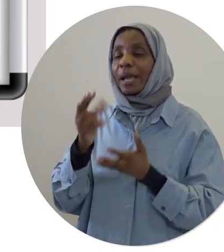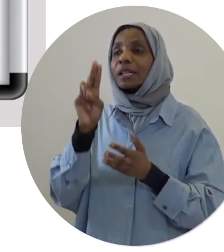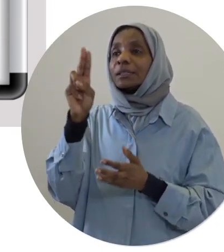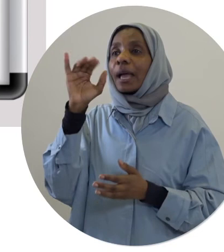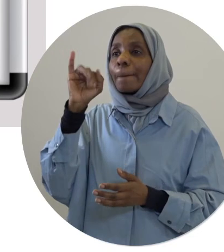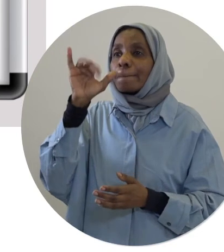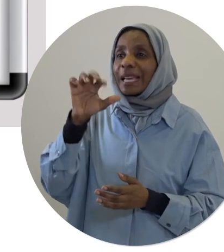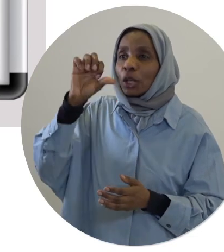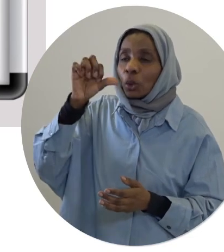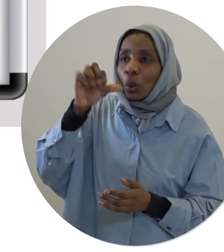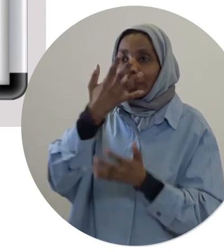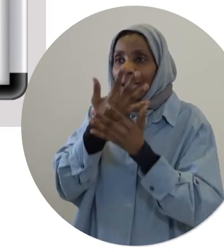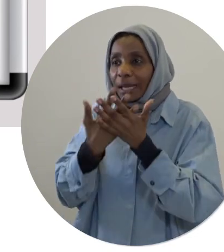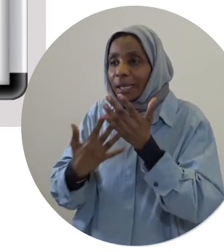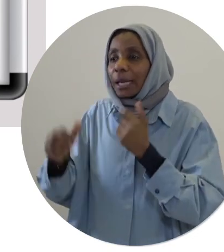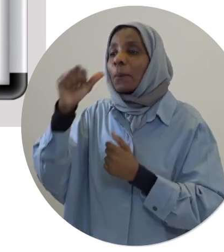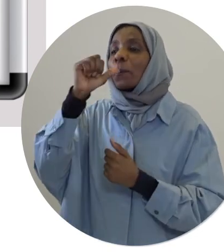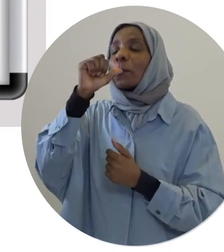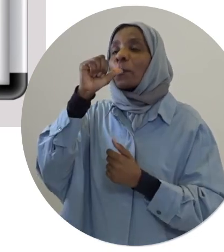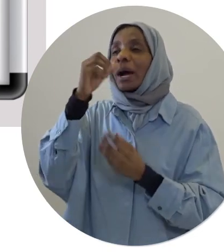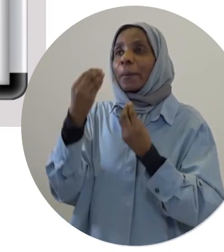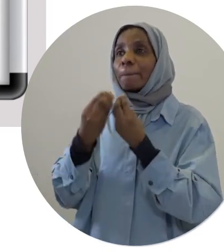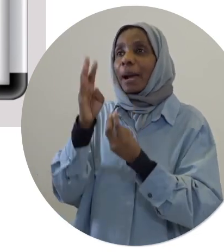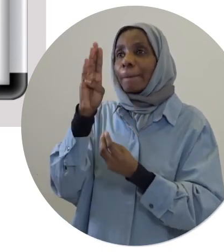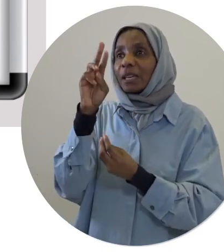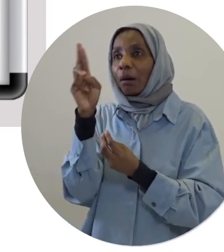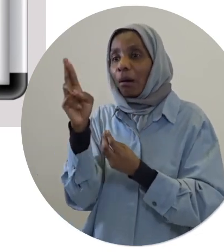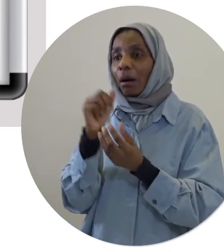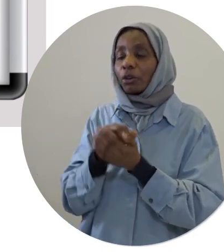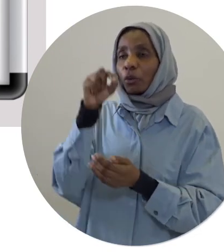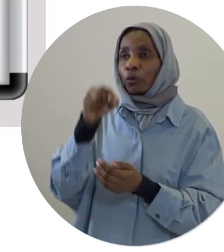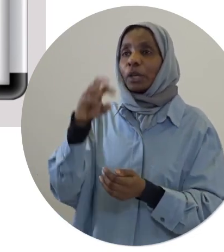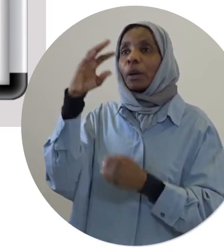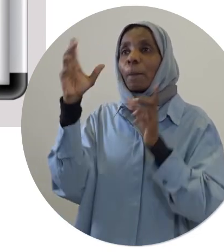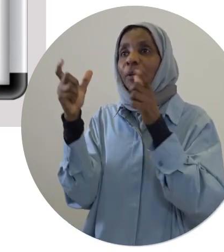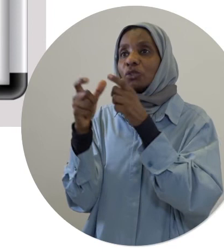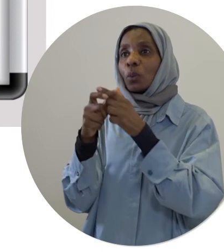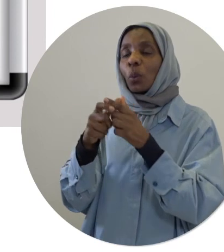انتبه جيدا، تميؤ بروميد الإيثيل في وجود هيدروكسيد الصوديوم